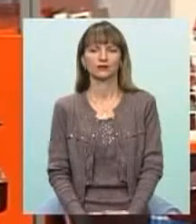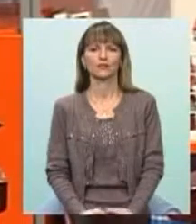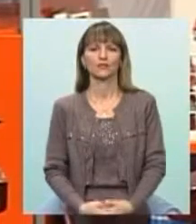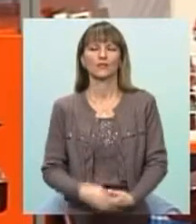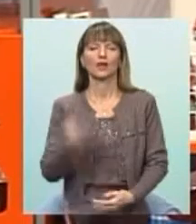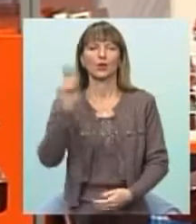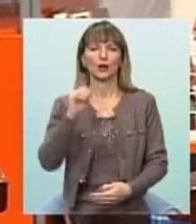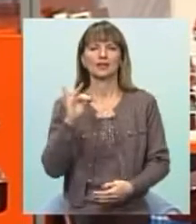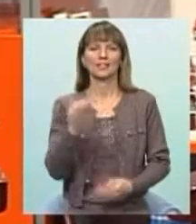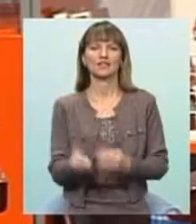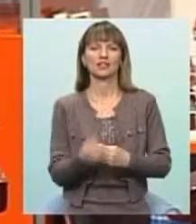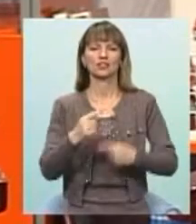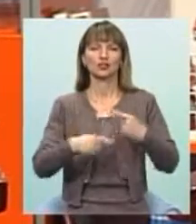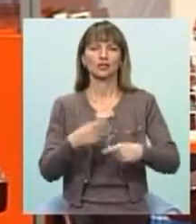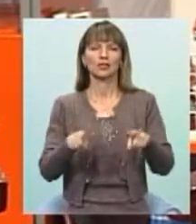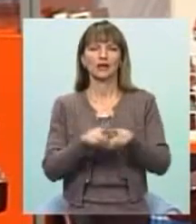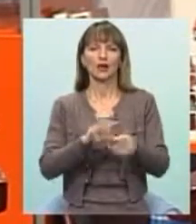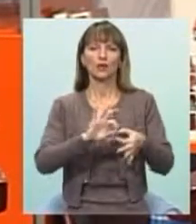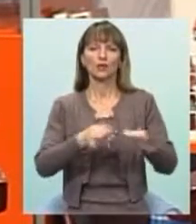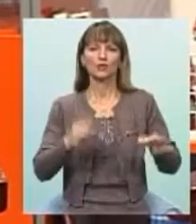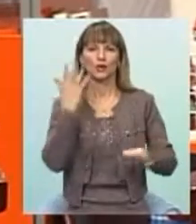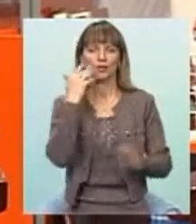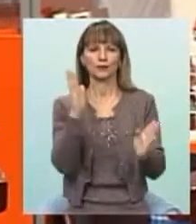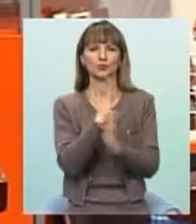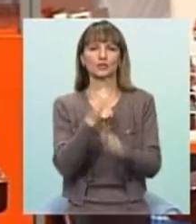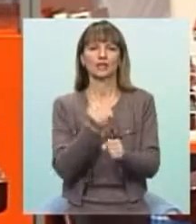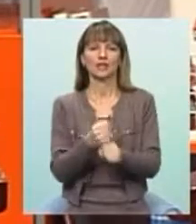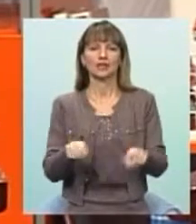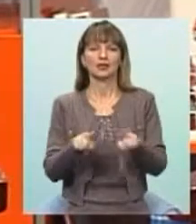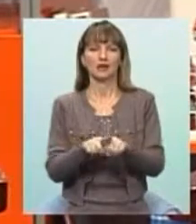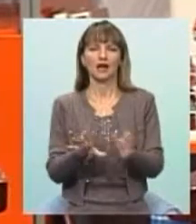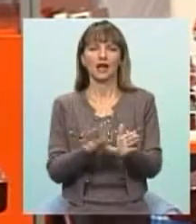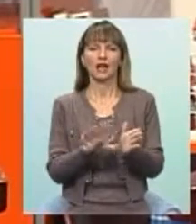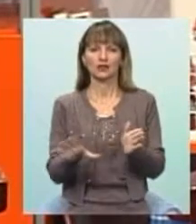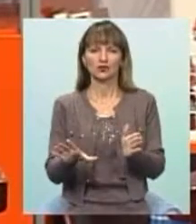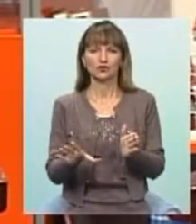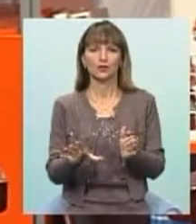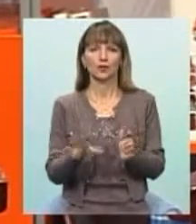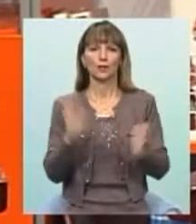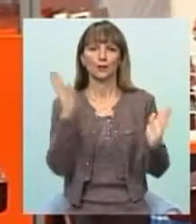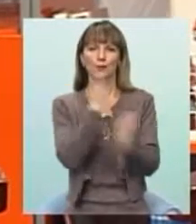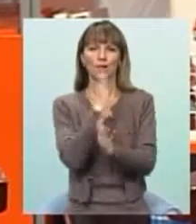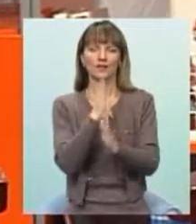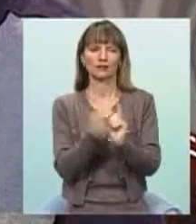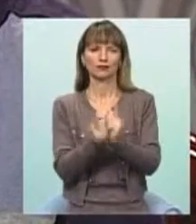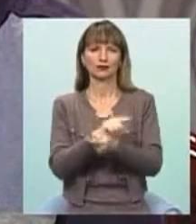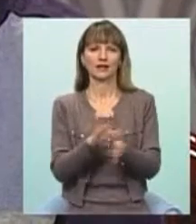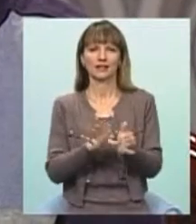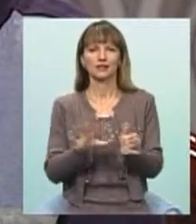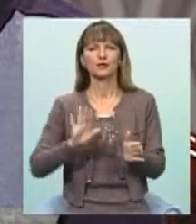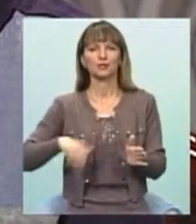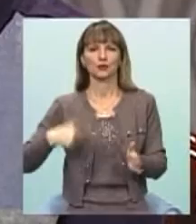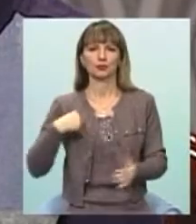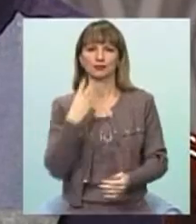Власне, гроза і виникає через такі подібні процеси, коли у повітрі створюється така певна електричність, повітря електризується і потім уже